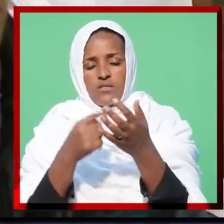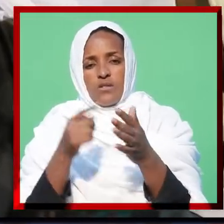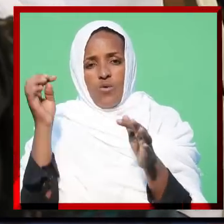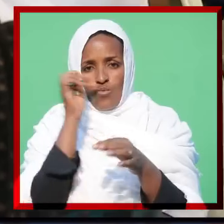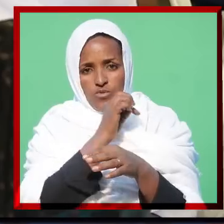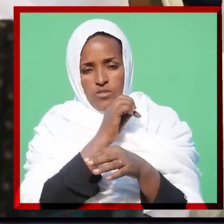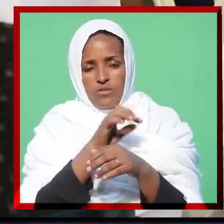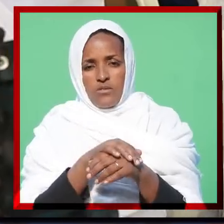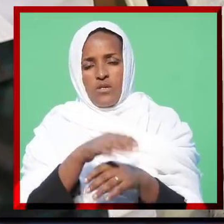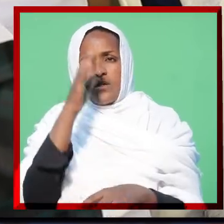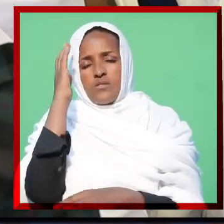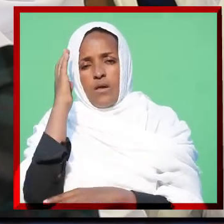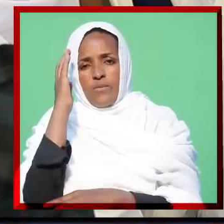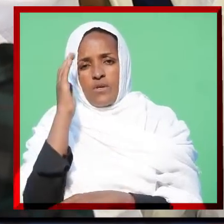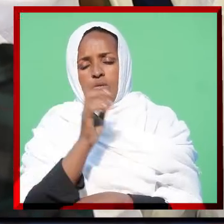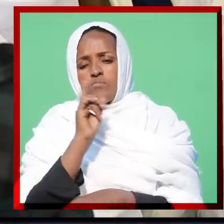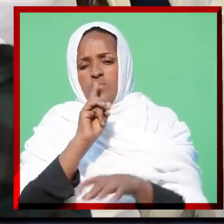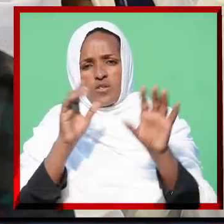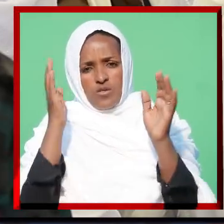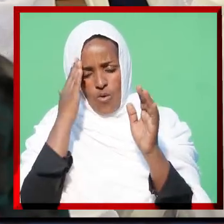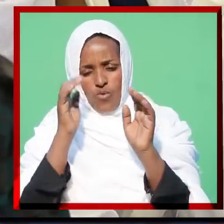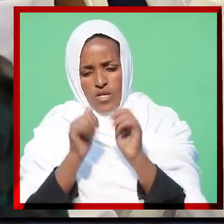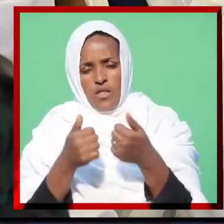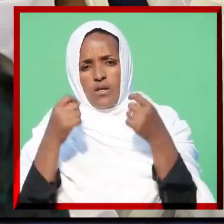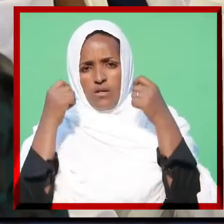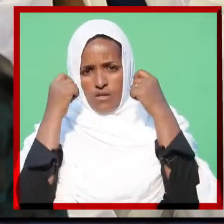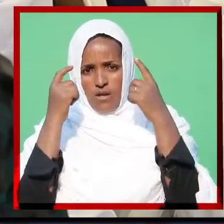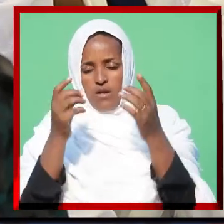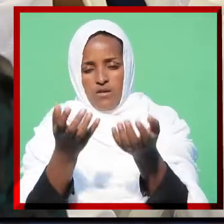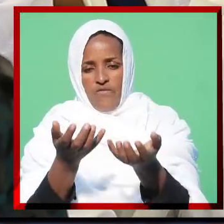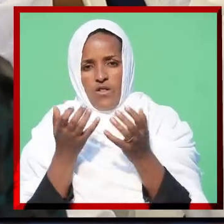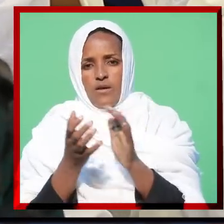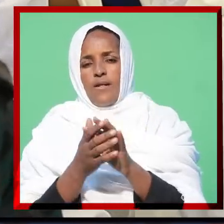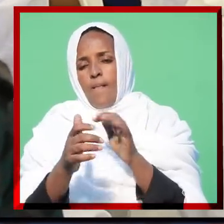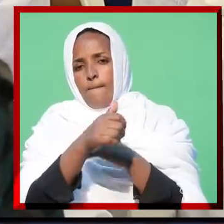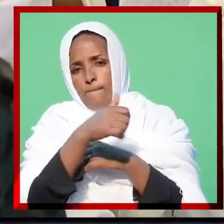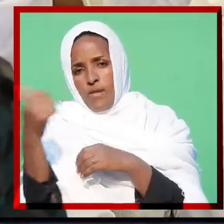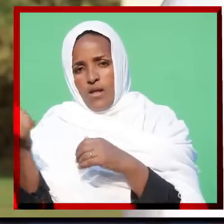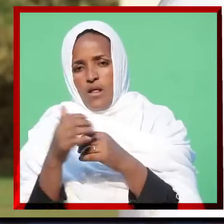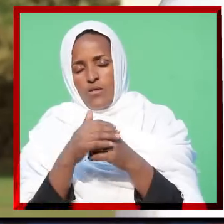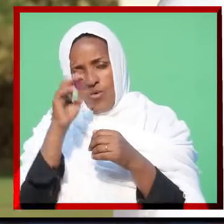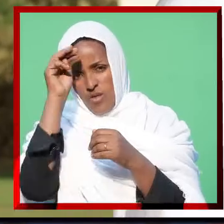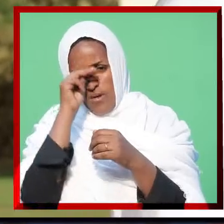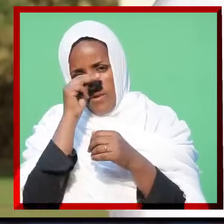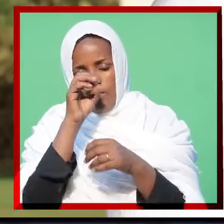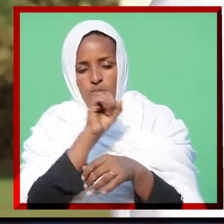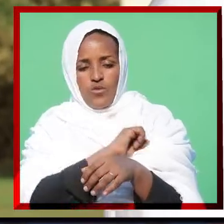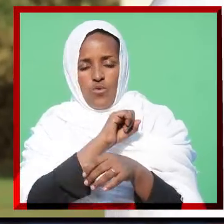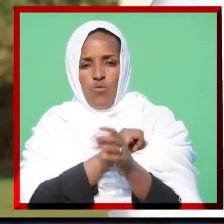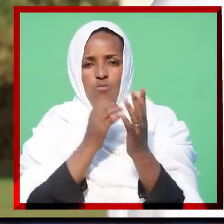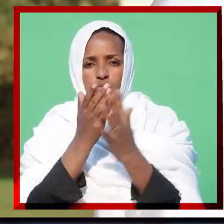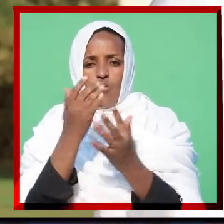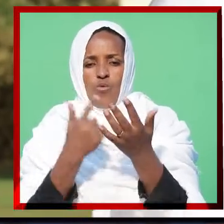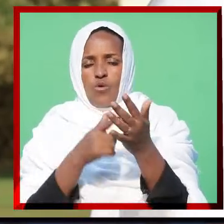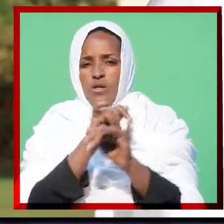ሐሰት እግዚአብሔር ምን እንድናውቅ እንዴት እንድንረዳ እንደፈለገ በሌላኛው ጠቢብ በሶሎሞን በኩል